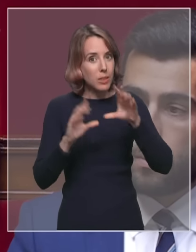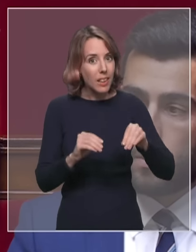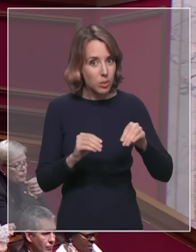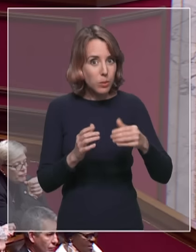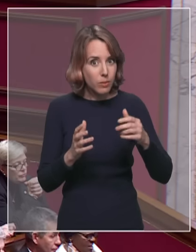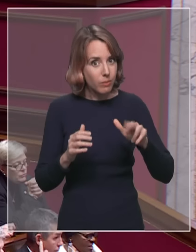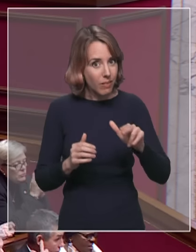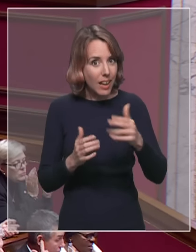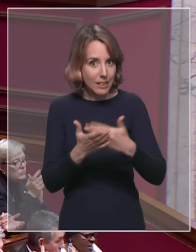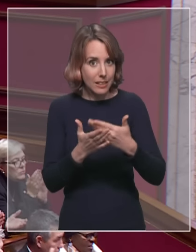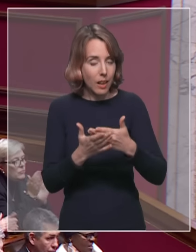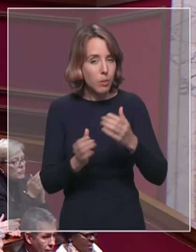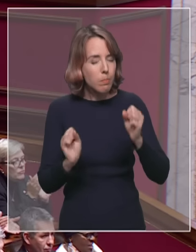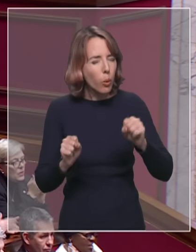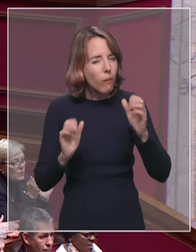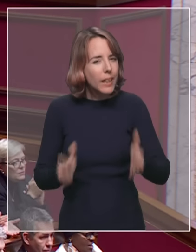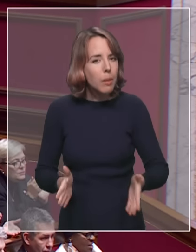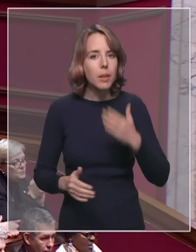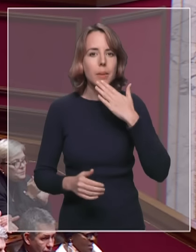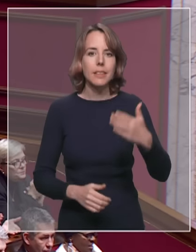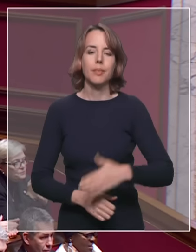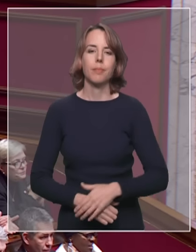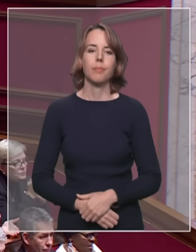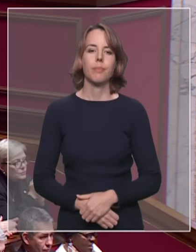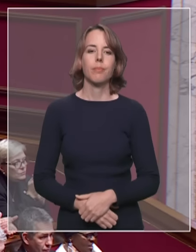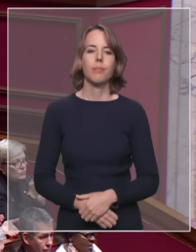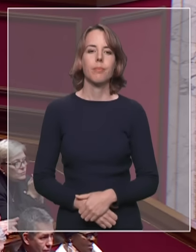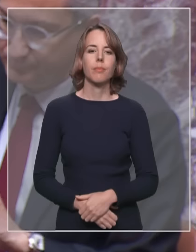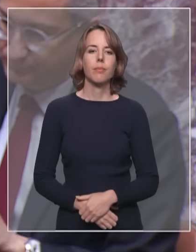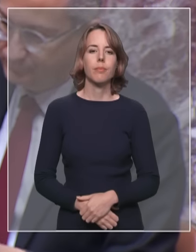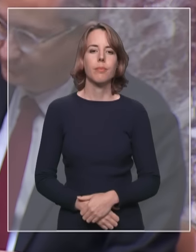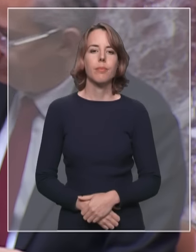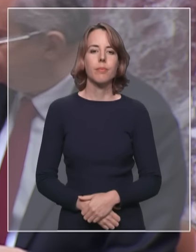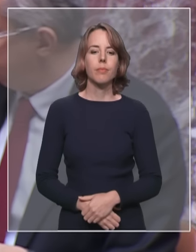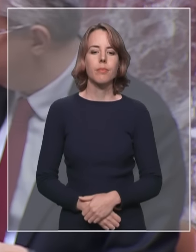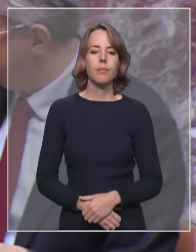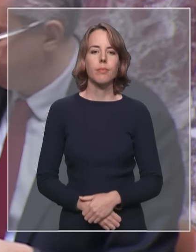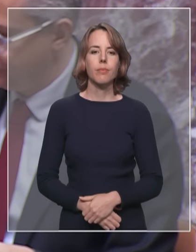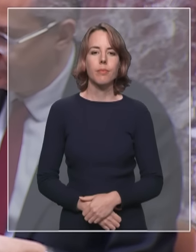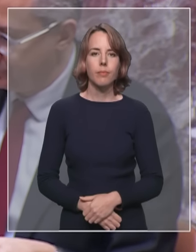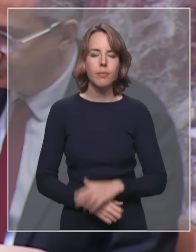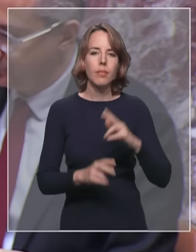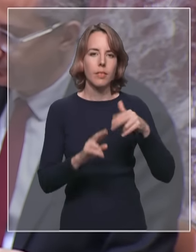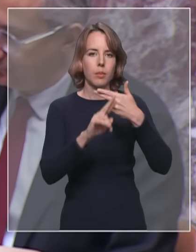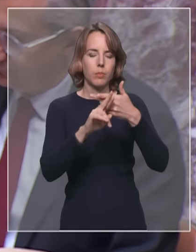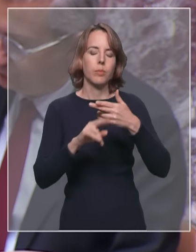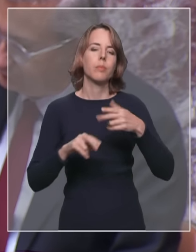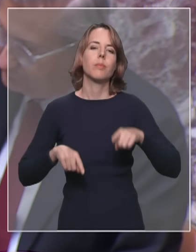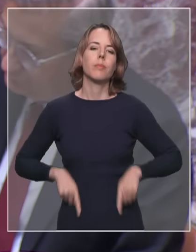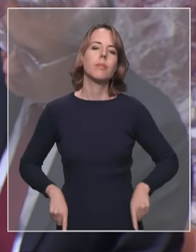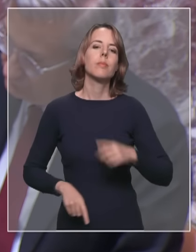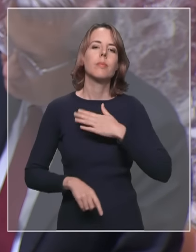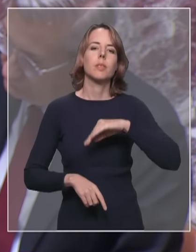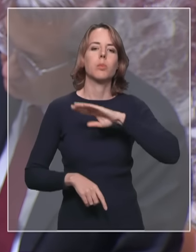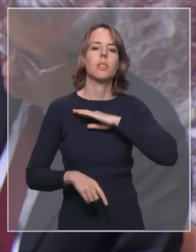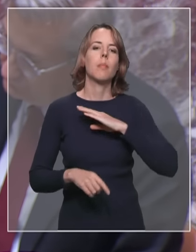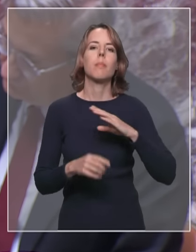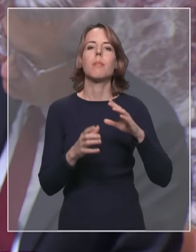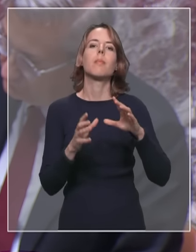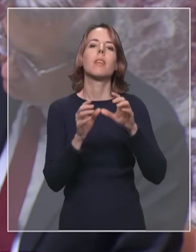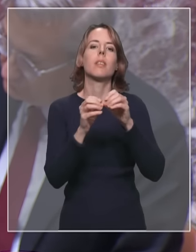remercie. Merci beaucoup. La parole est à Madame Catherine Vautrin, ministre en charge de la décentralisation. Merci Madame